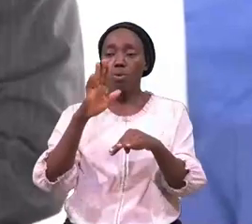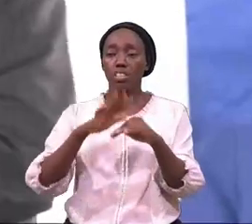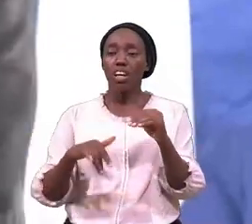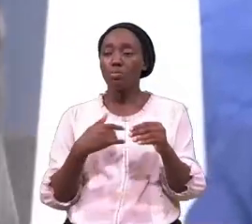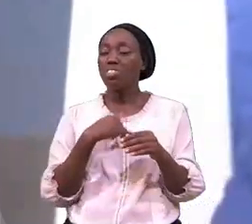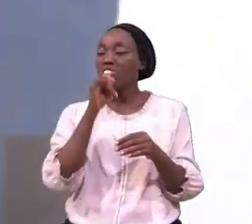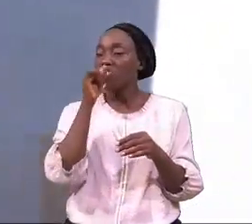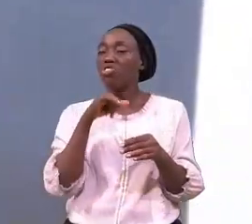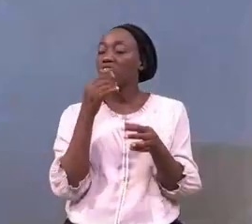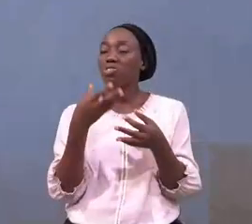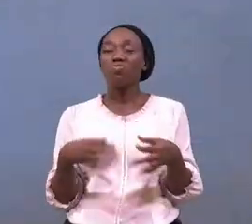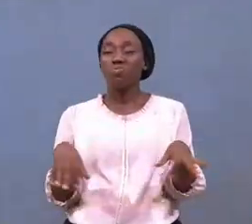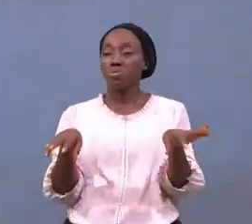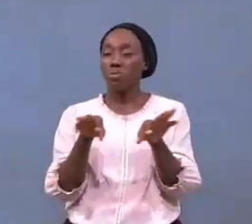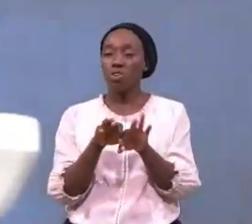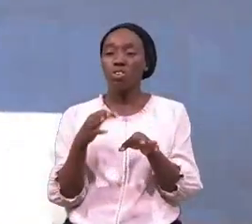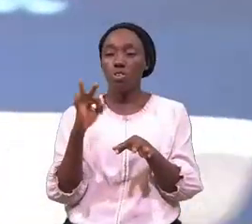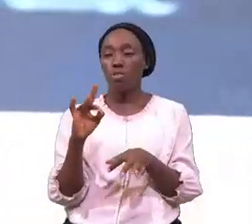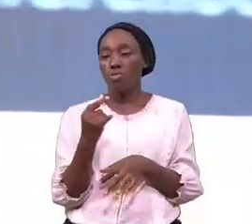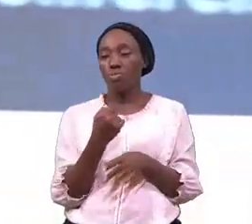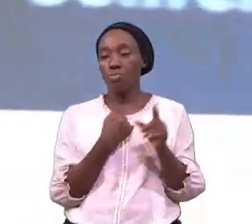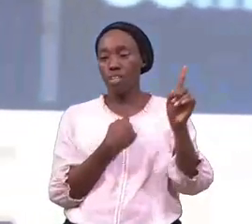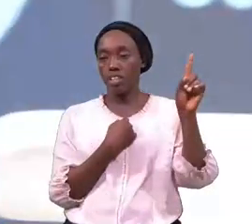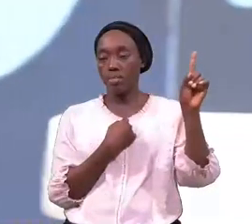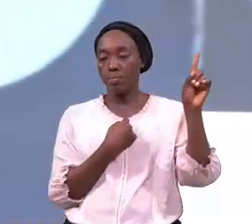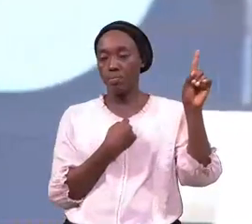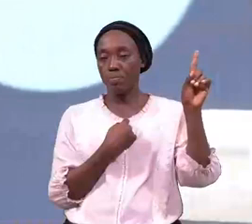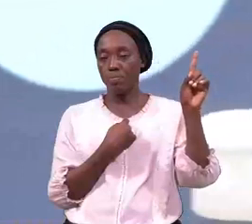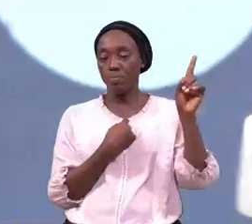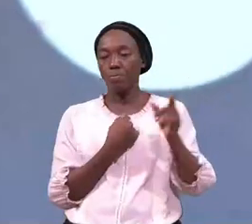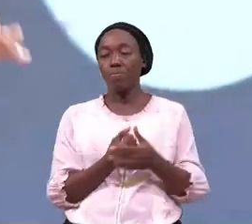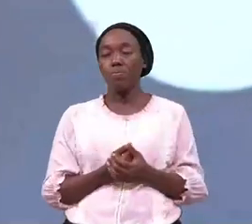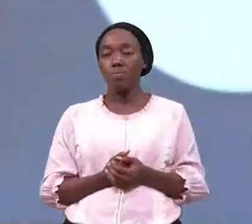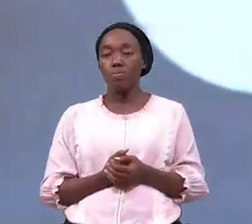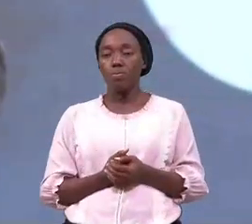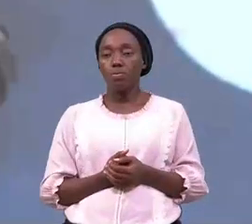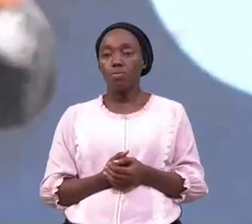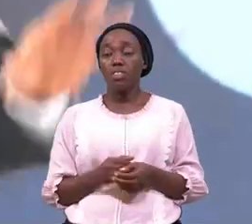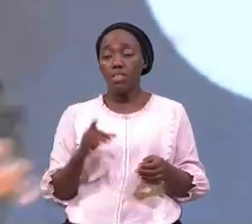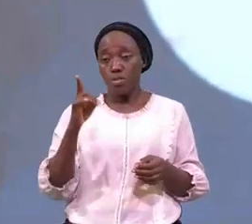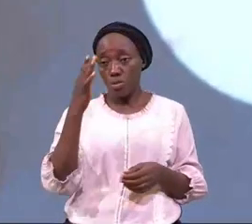Et celui qui aime son fils ou sa fille plus que moi n'est pas digne de moi.